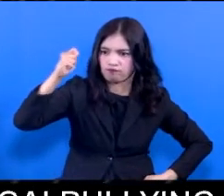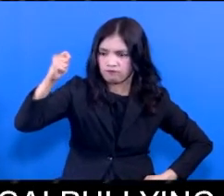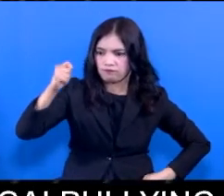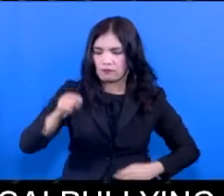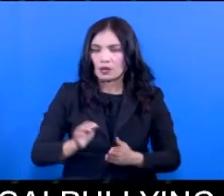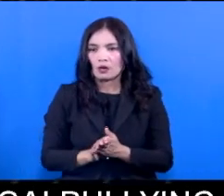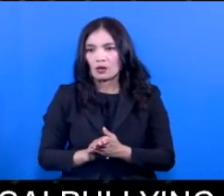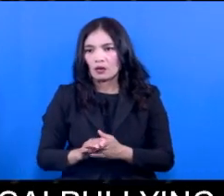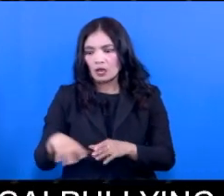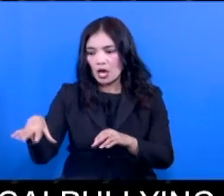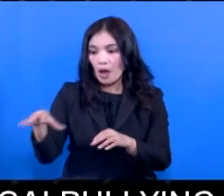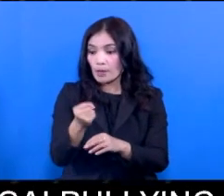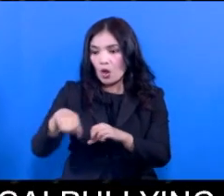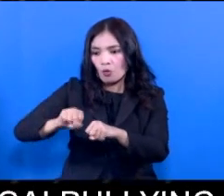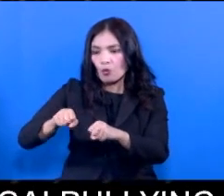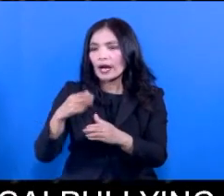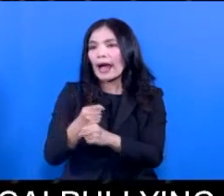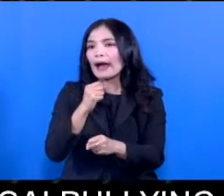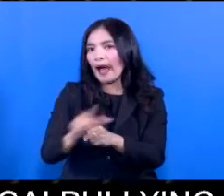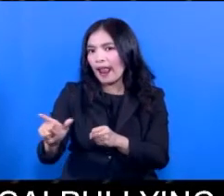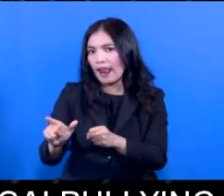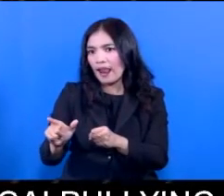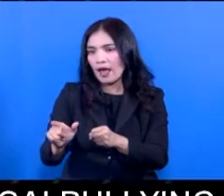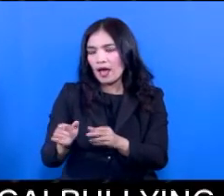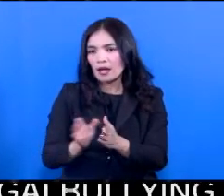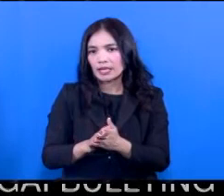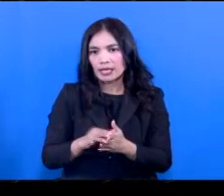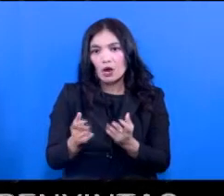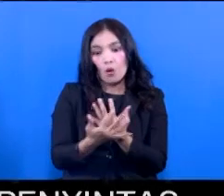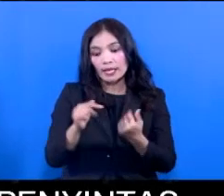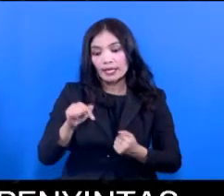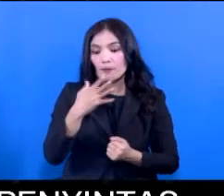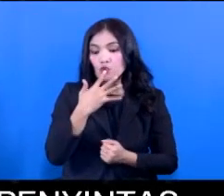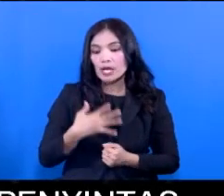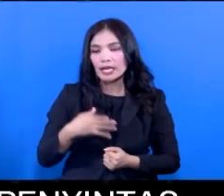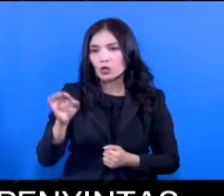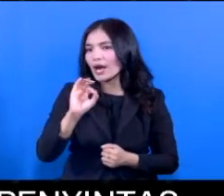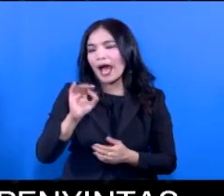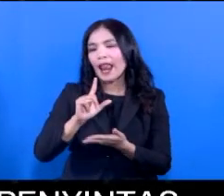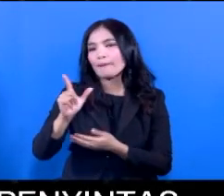gagal membawa kabur sepeda motor, warga memilih tidak melaporkan kasus ini ke polisi.